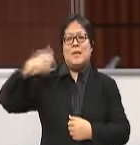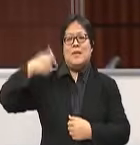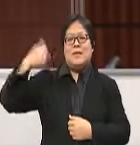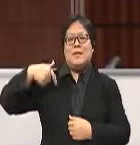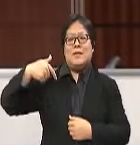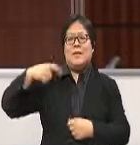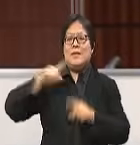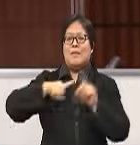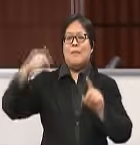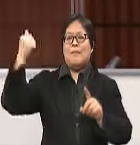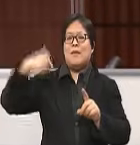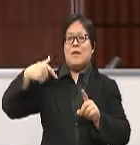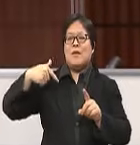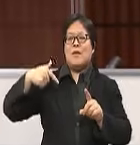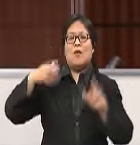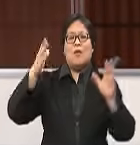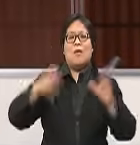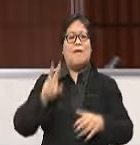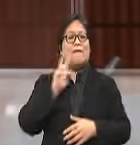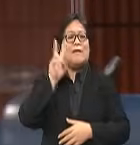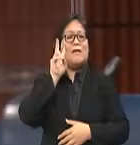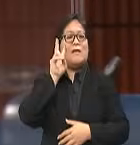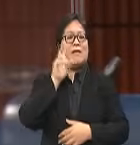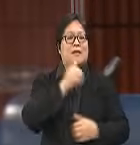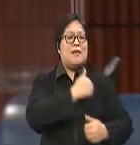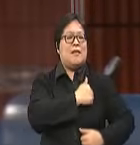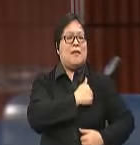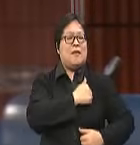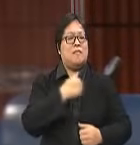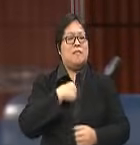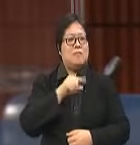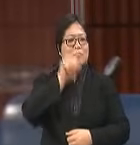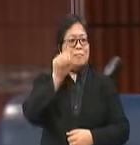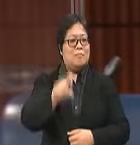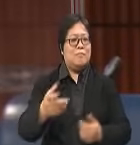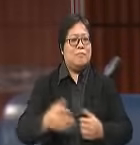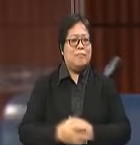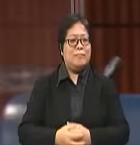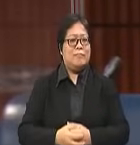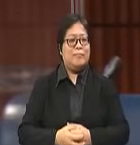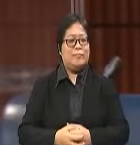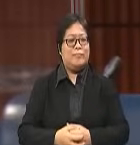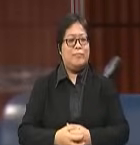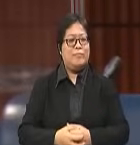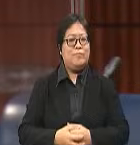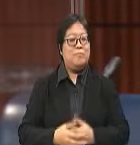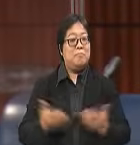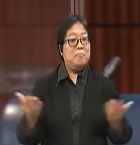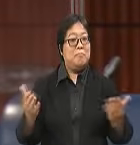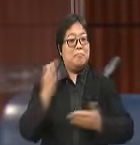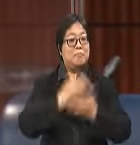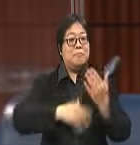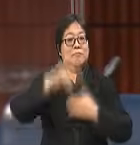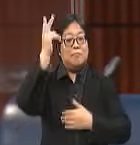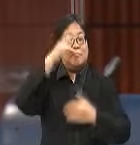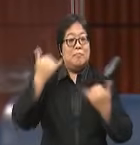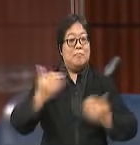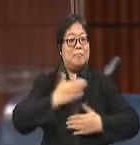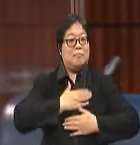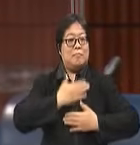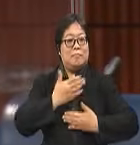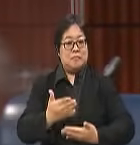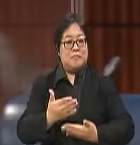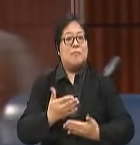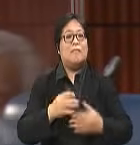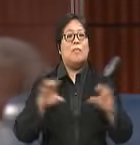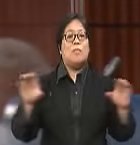tapi pensiun untuk golongan B rent at Tien Saya ingin bertanya HP Adakah PH kerajaan kini commited